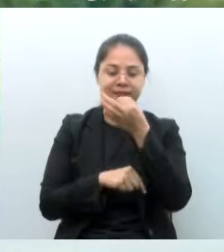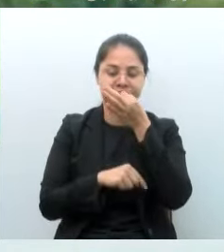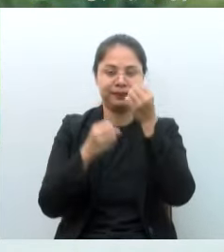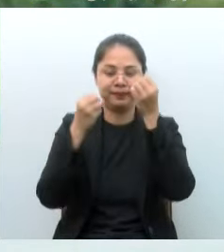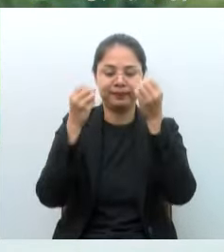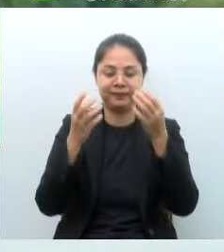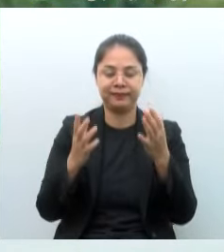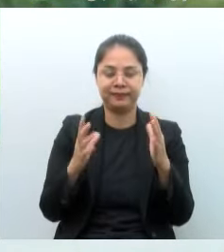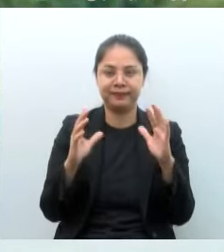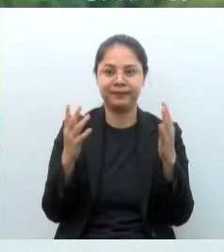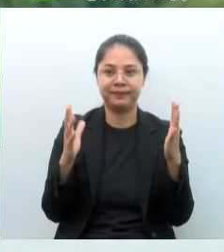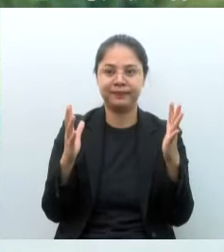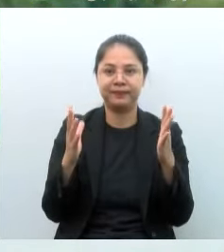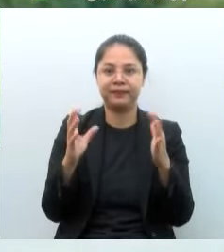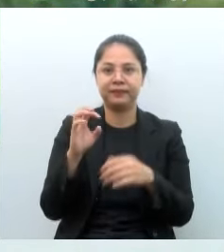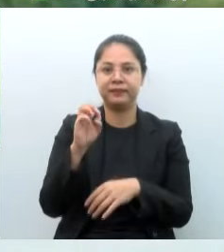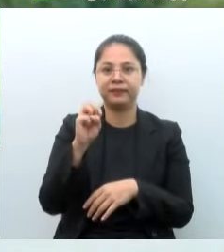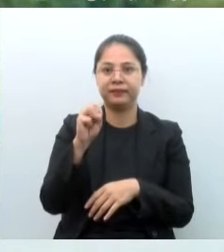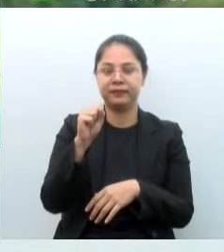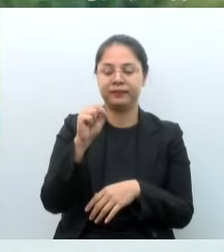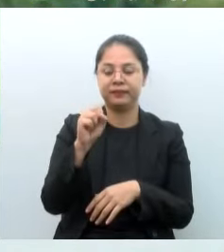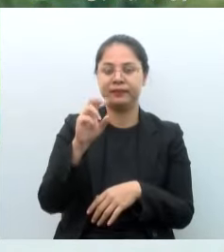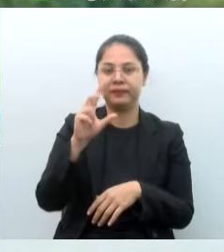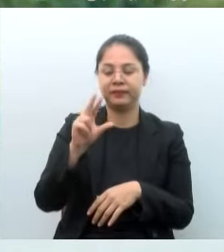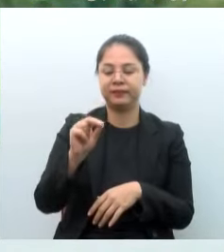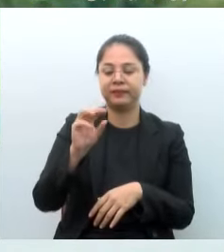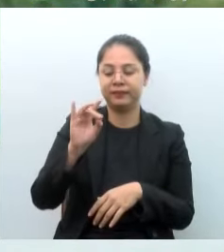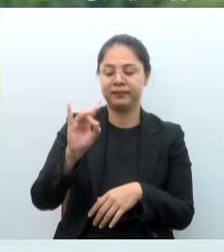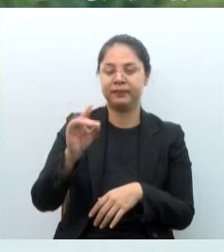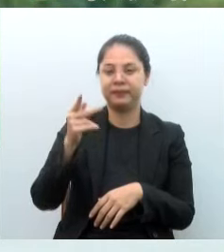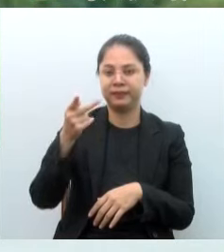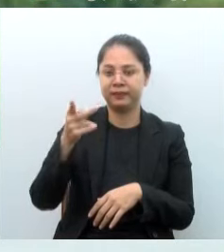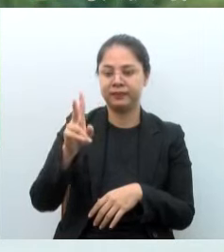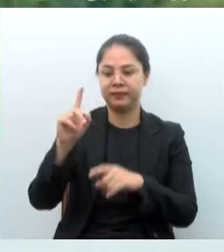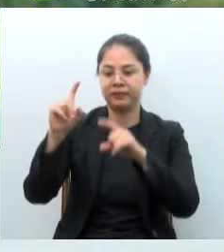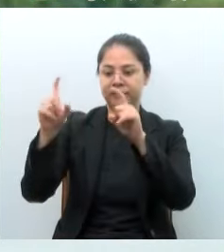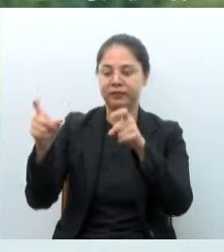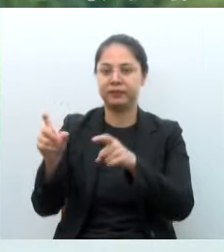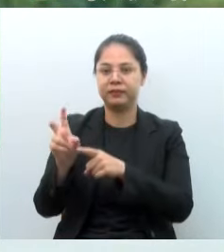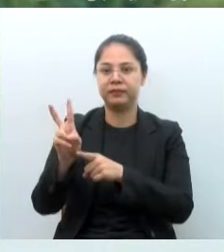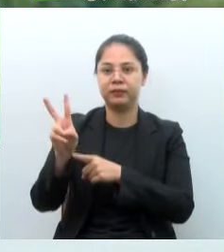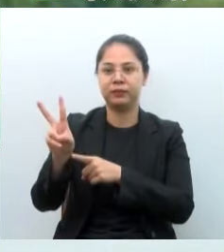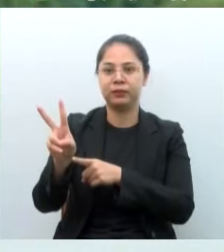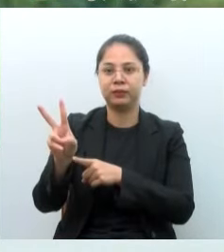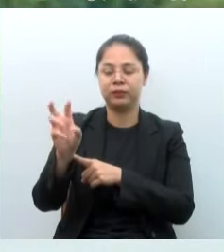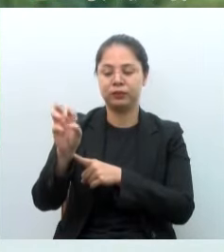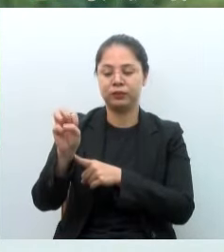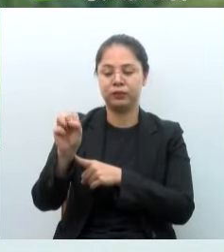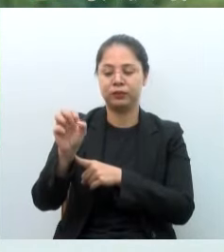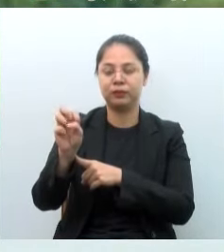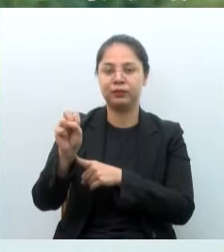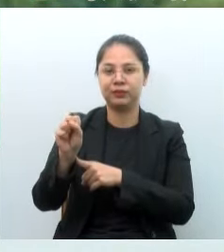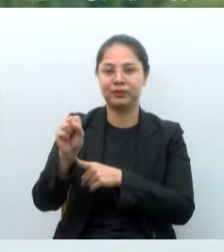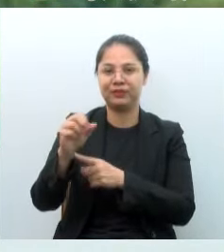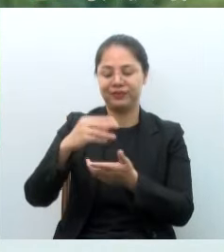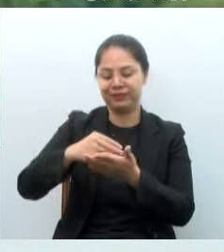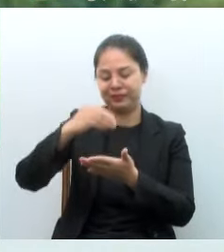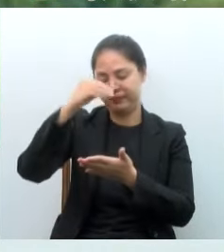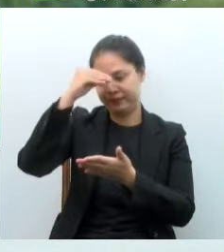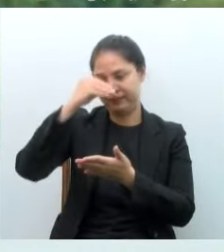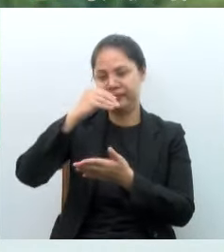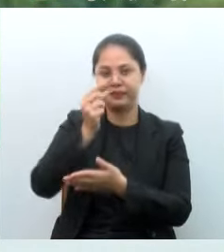บในตำแหน่ง38ค.วงเล็บ2นะครับที่ปฏิบัติงานอยู่ในสำนักงานเขตพื้นที่ได้อยู่แล้วอันนี้กรณีที่น้องๆจบปริญญาตรีนะครับ